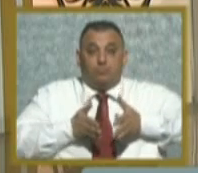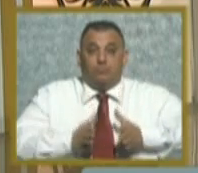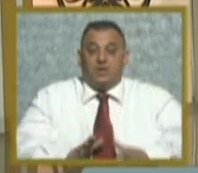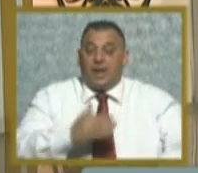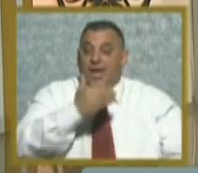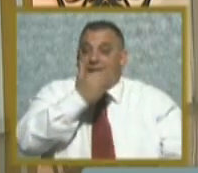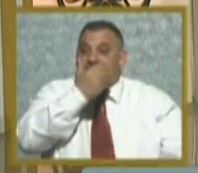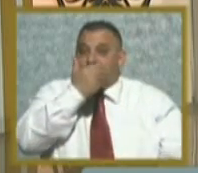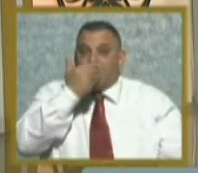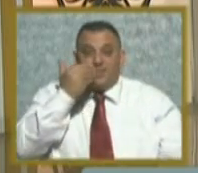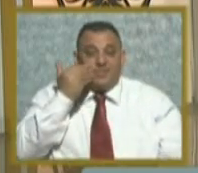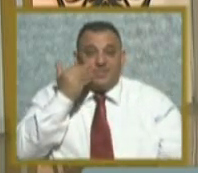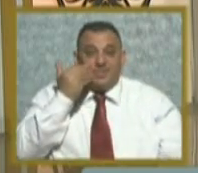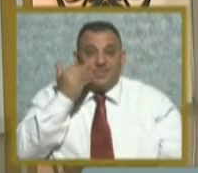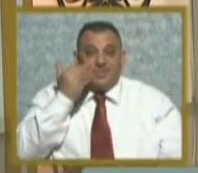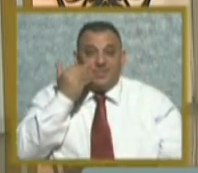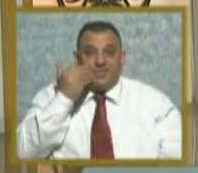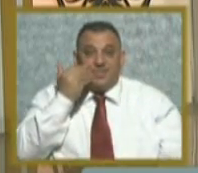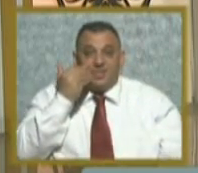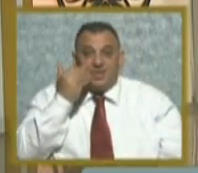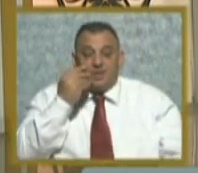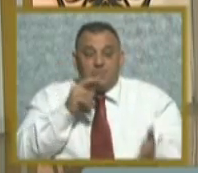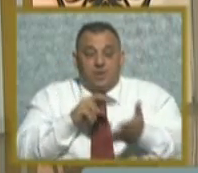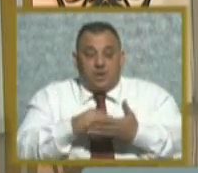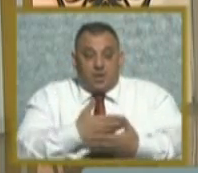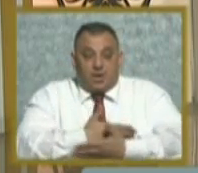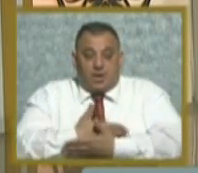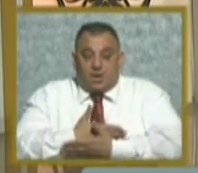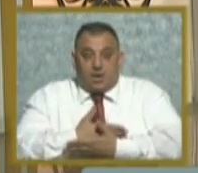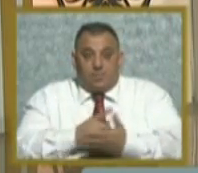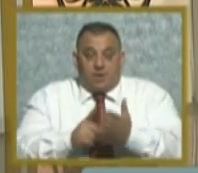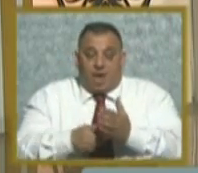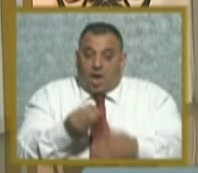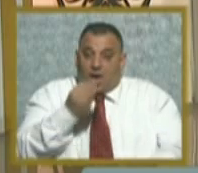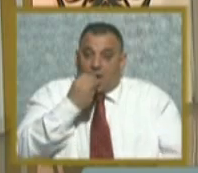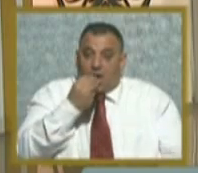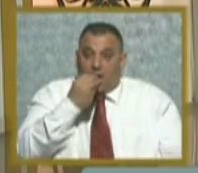رمضان. نعم. فخافت على جنينها فأفطرت.